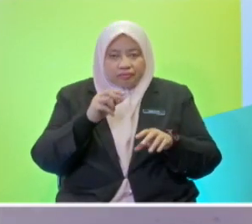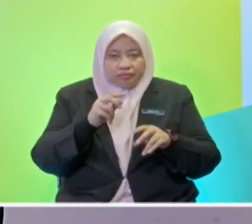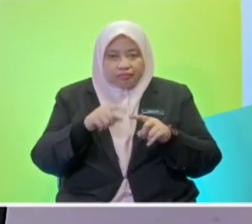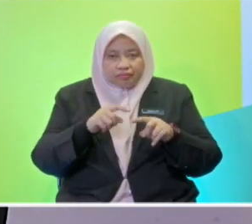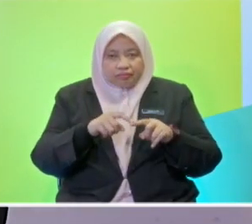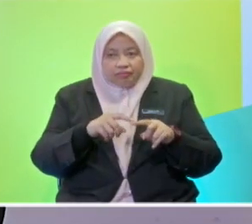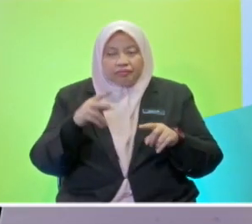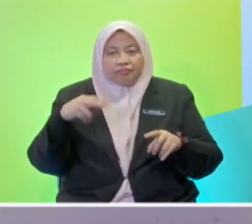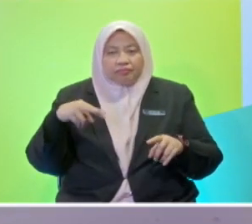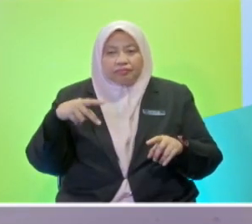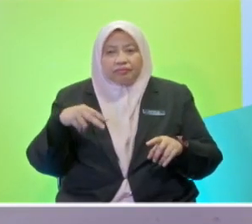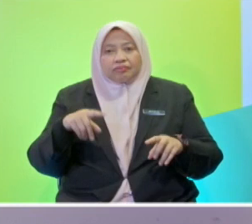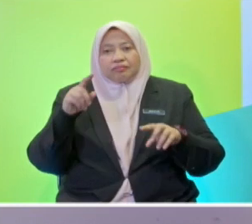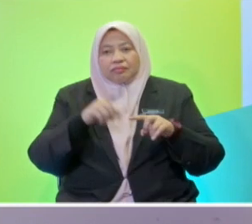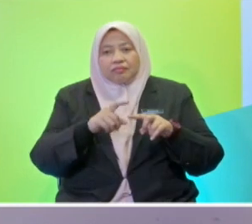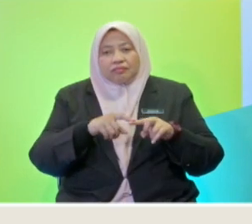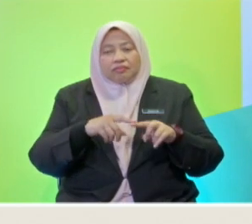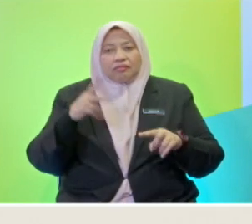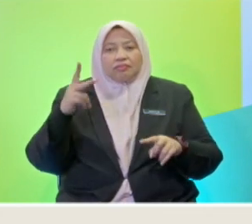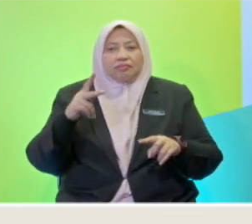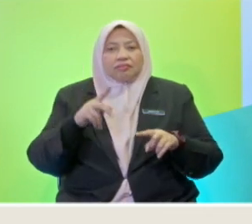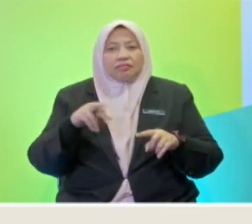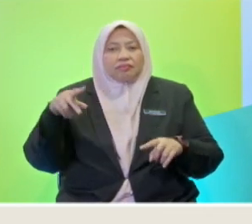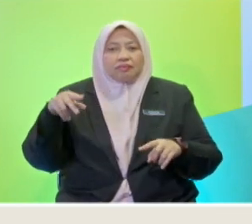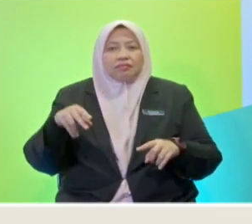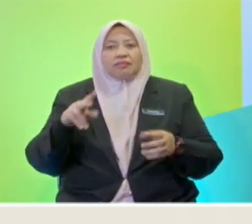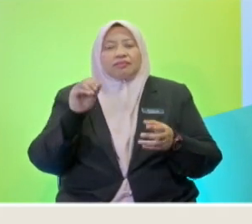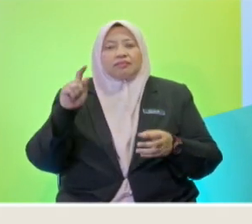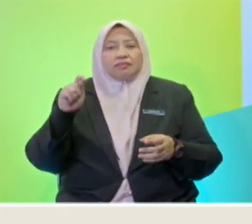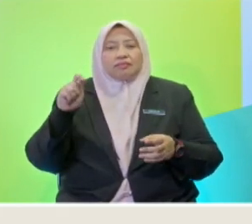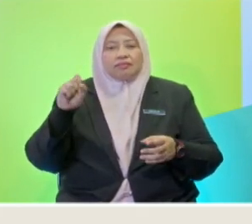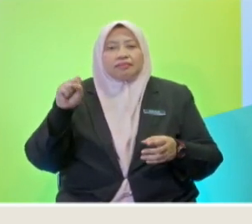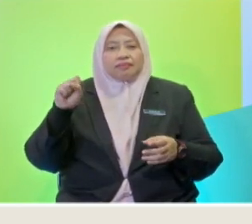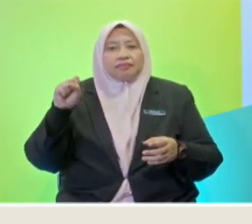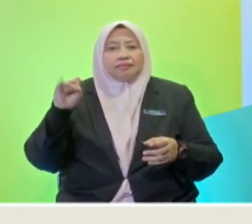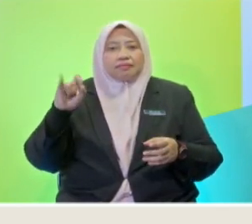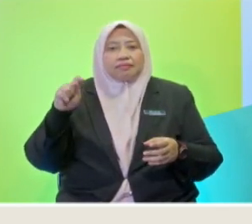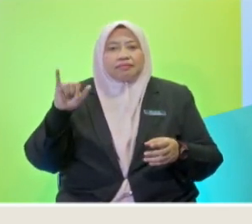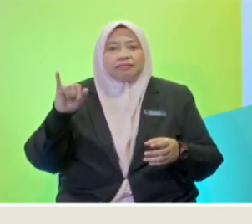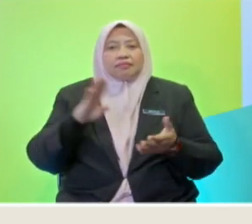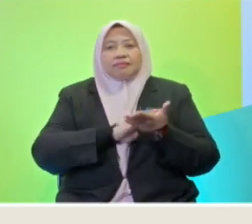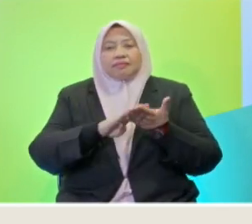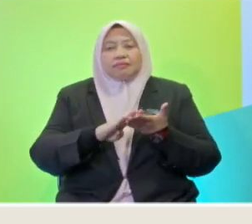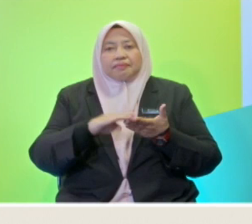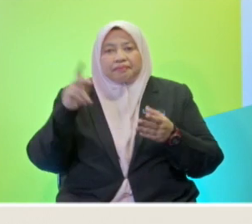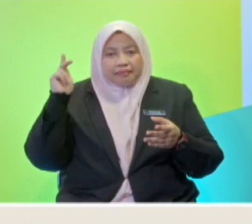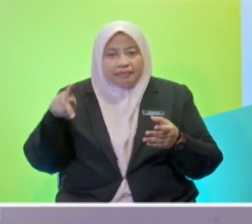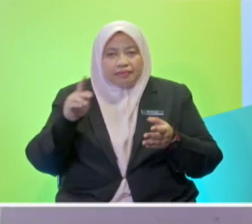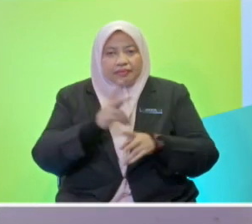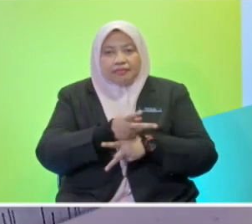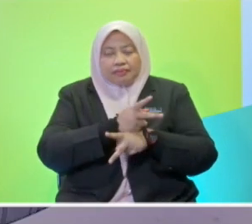sekali lagi kuku kaki Siti bersih pastikan jaga kebersihan